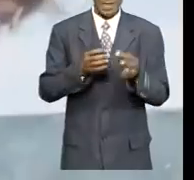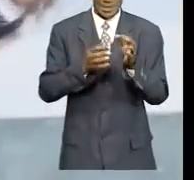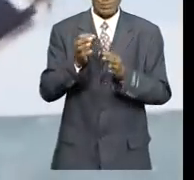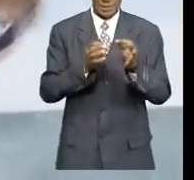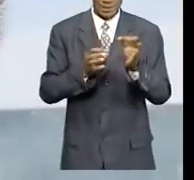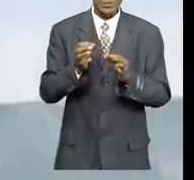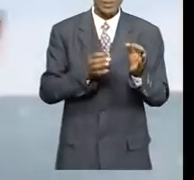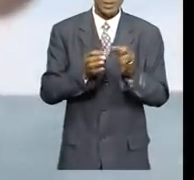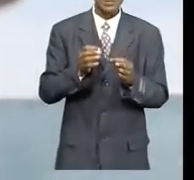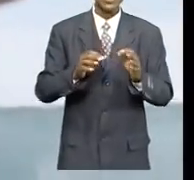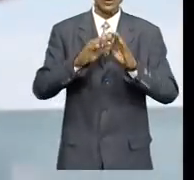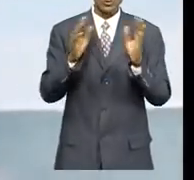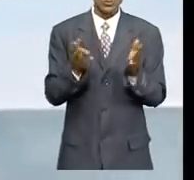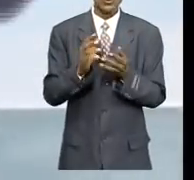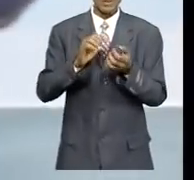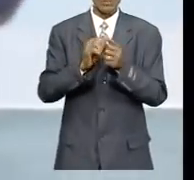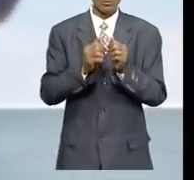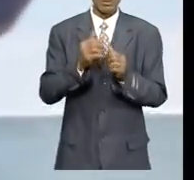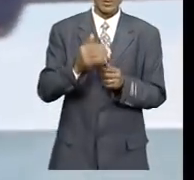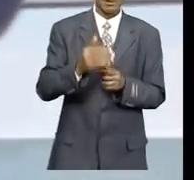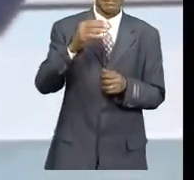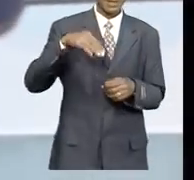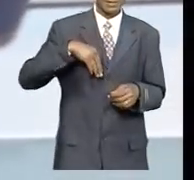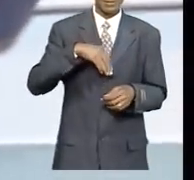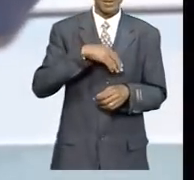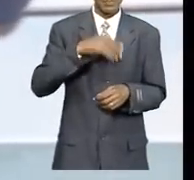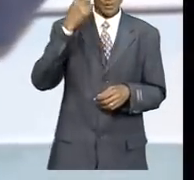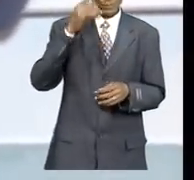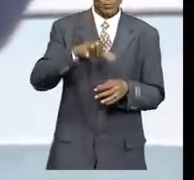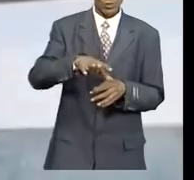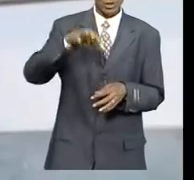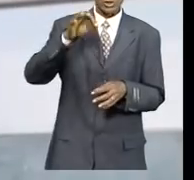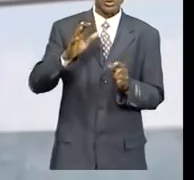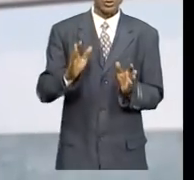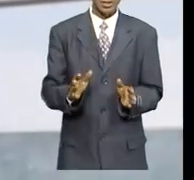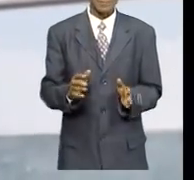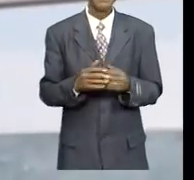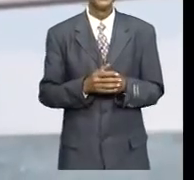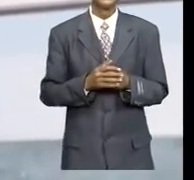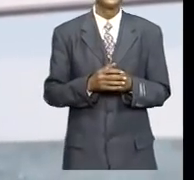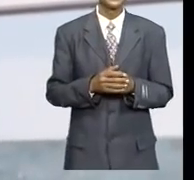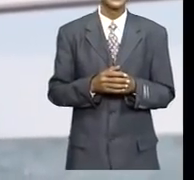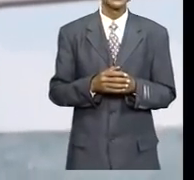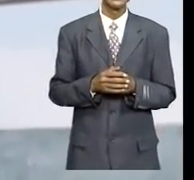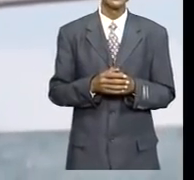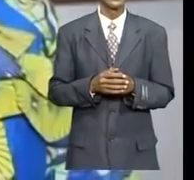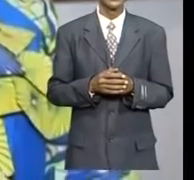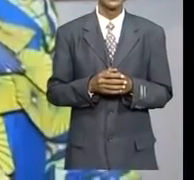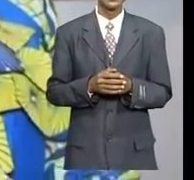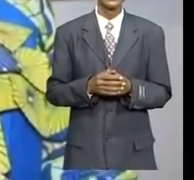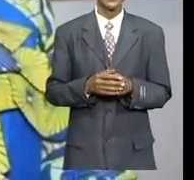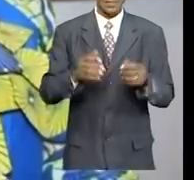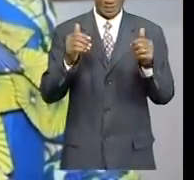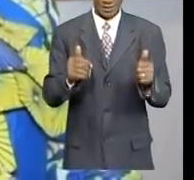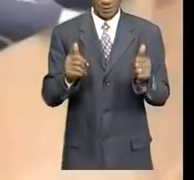des préoccupations soulevées par les membres du jury, les récipiendaires étaient obligés d'expliquer, créer à la main, les variables retenues